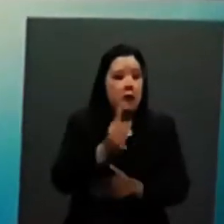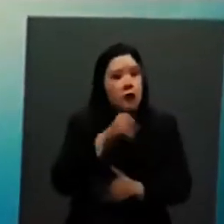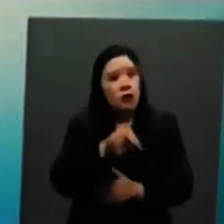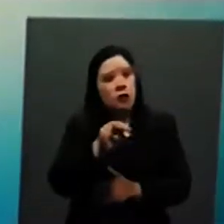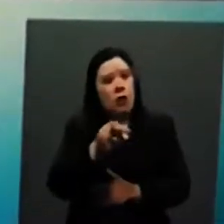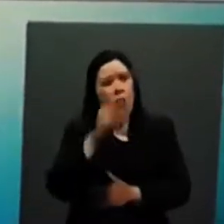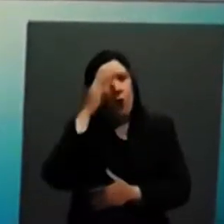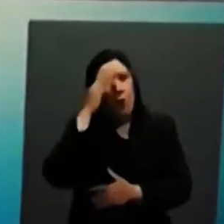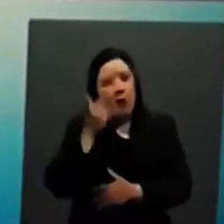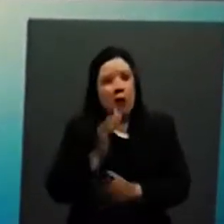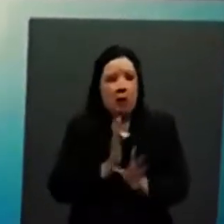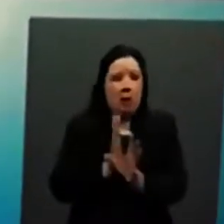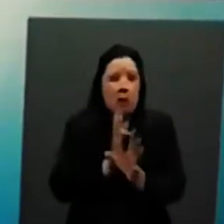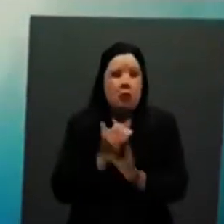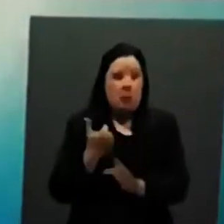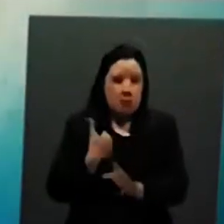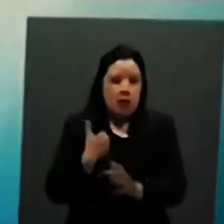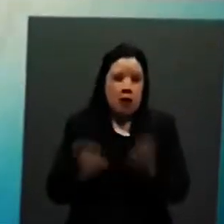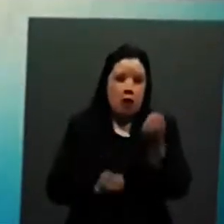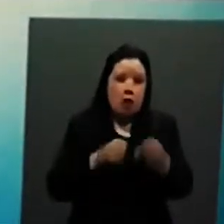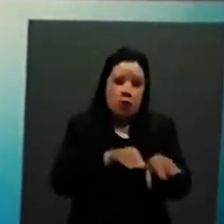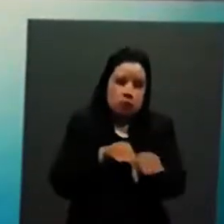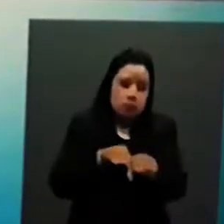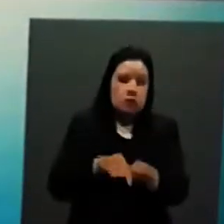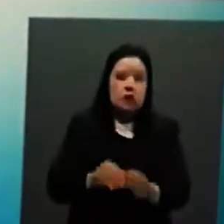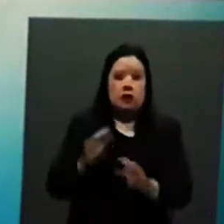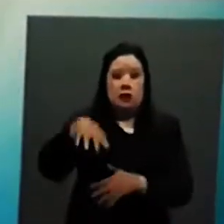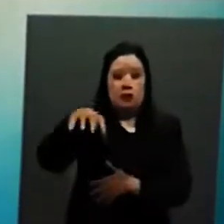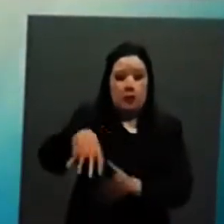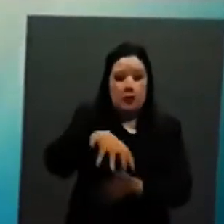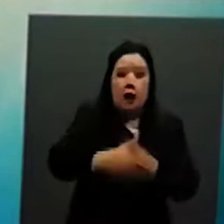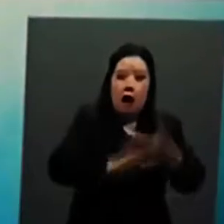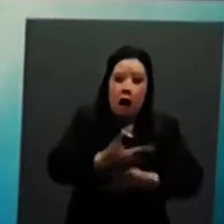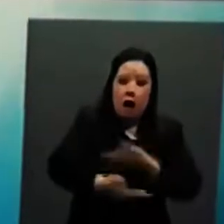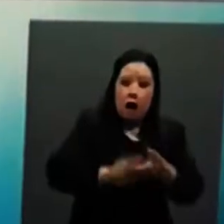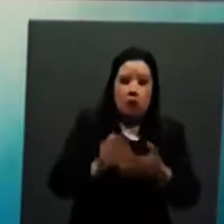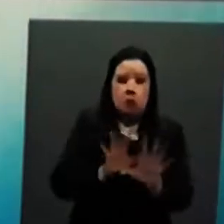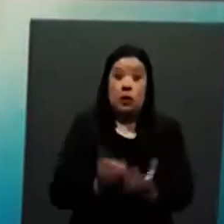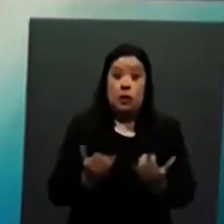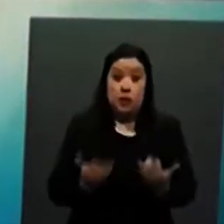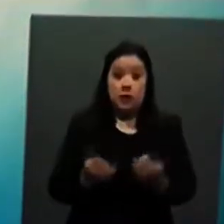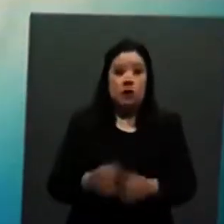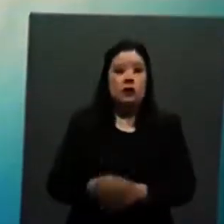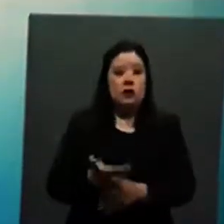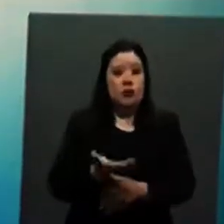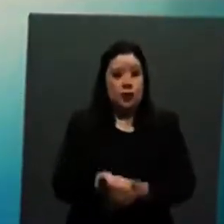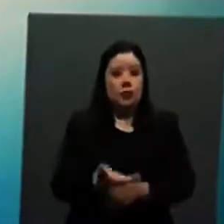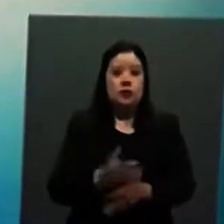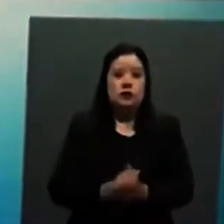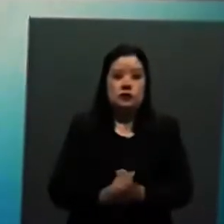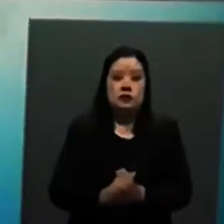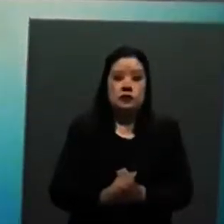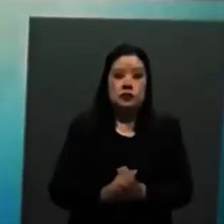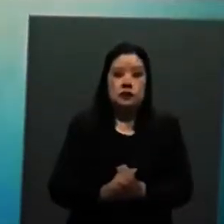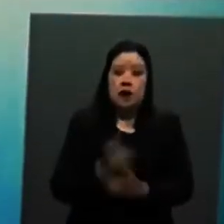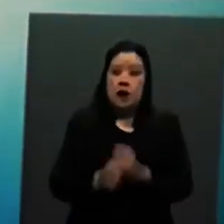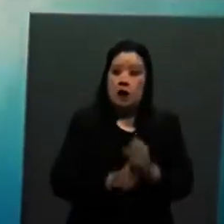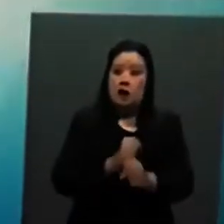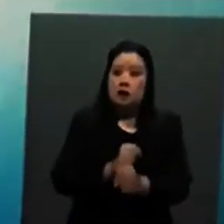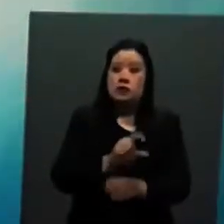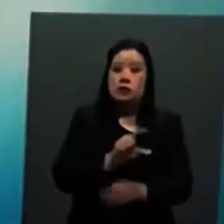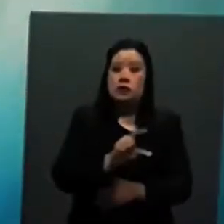อนนี้มีคนบริจาคพลาสมาจากคนที่หายดีเกือบ 2,000 คนมีคนไปบริจาคจริงไม่ถึง100คนดังนั้นใคร